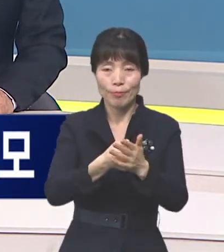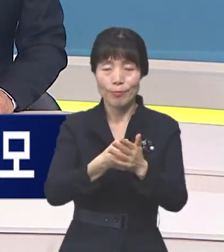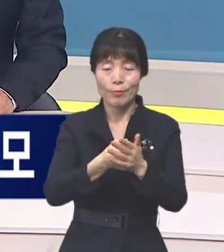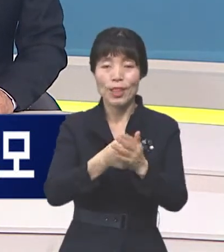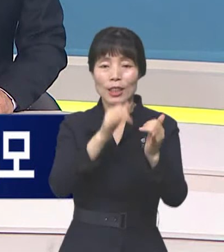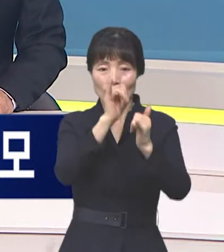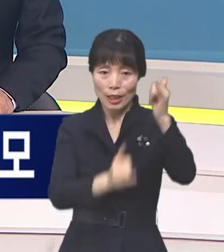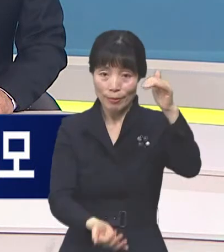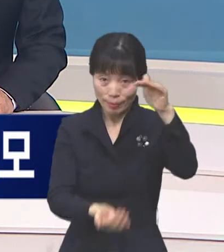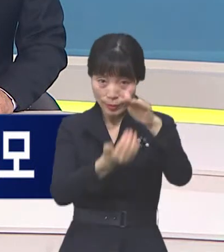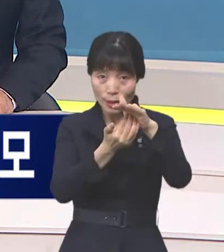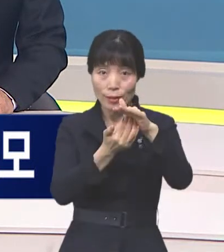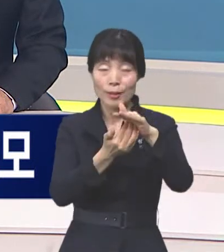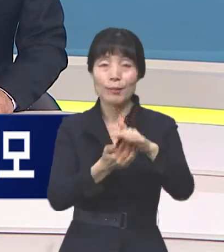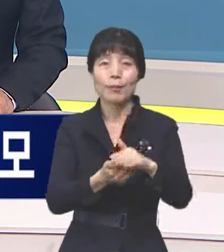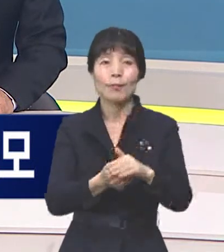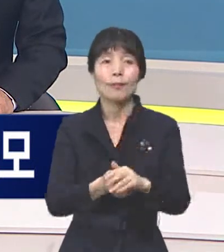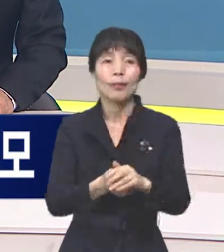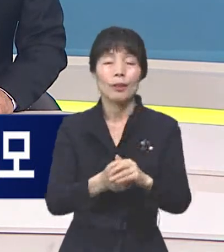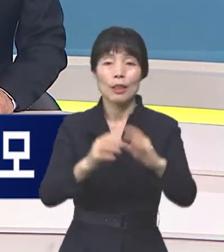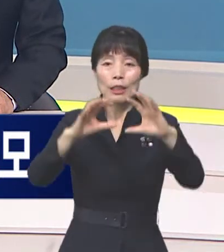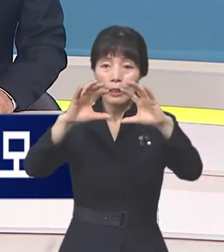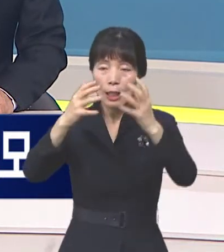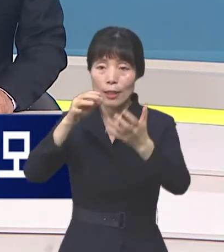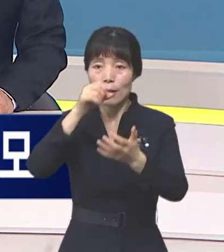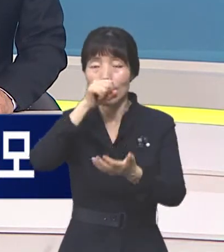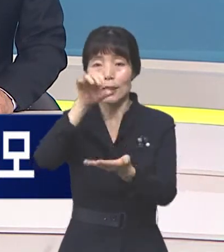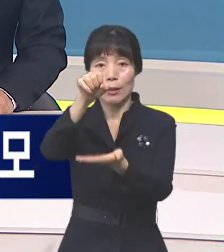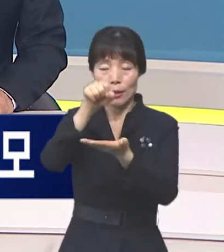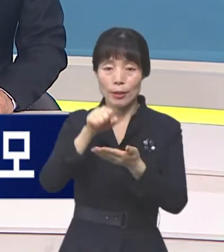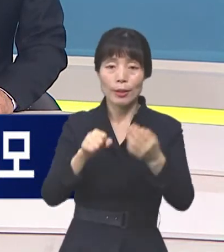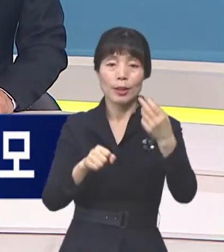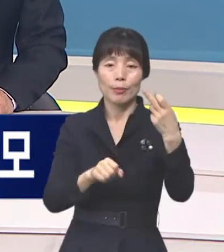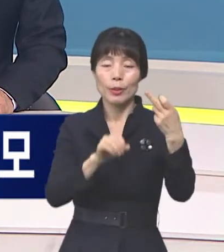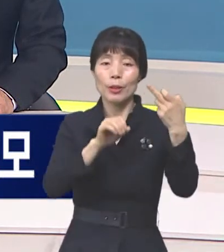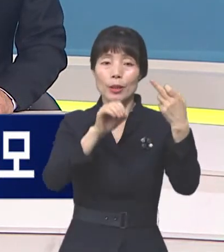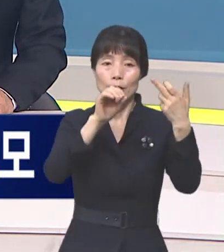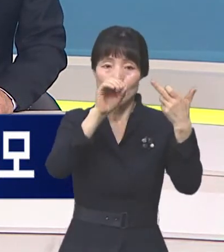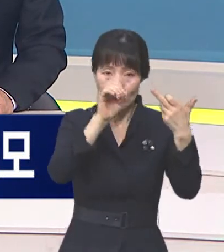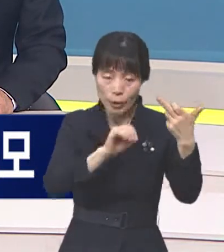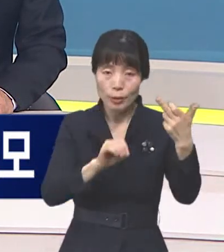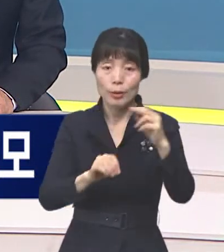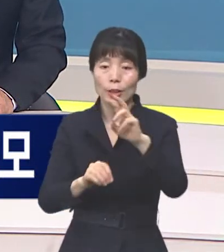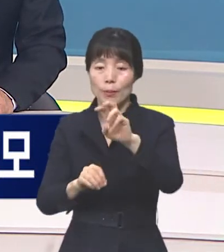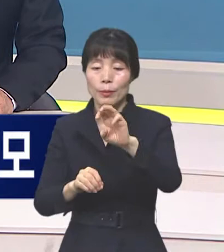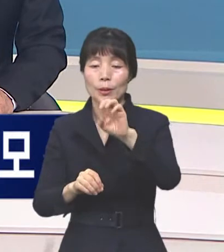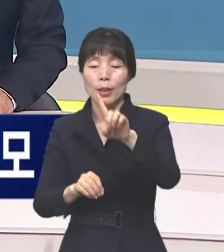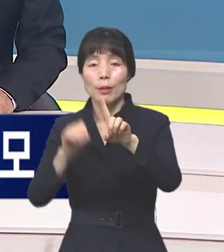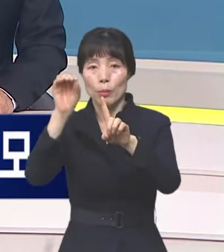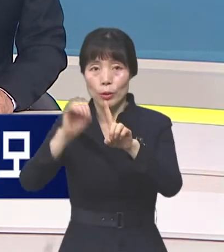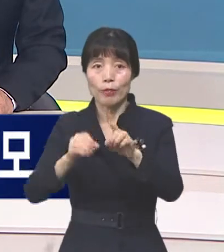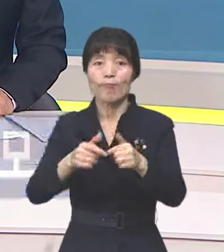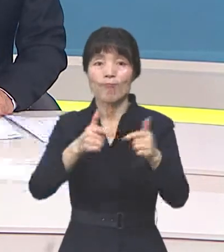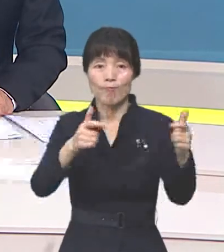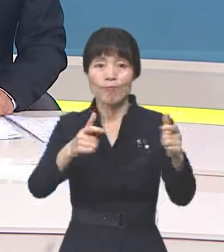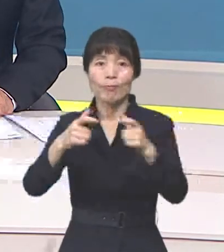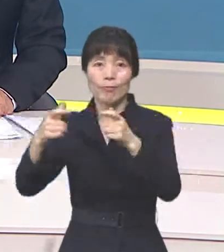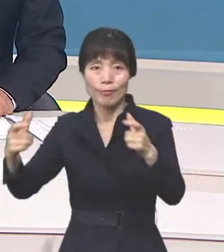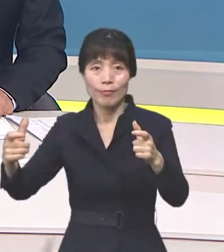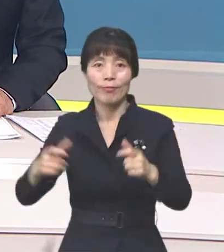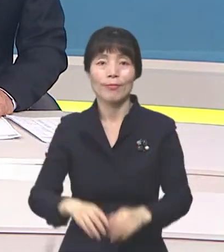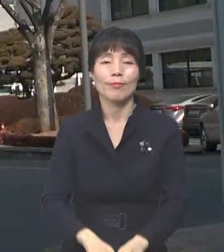중 최대 규모인데요. 국세비 확보 예산도 각각 17%와 31%씩 증가했습니다. 보도에 김지영